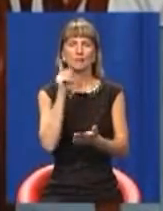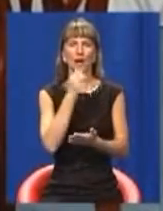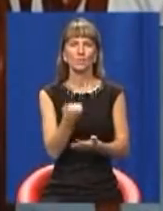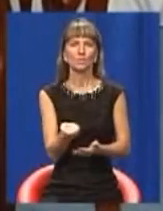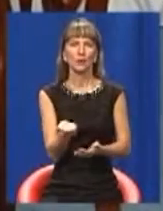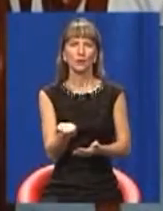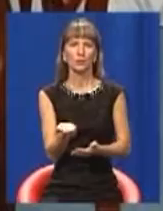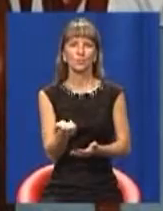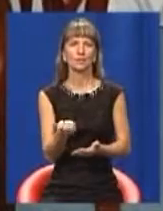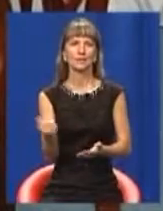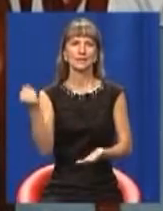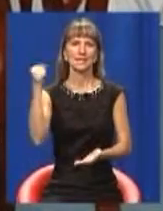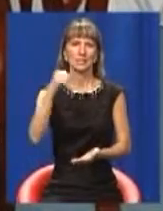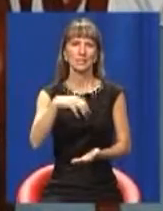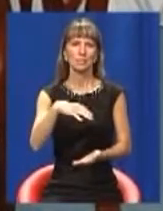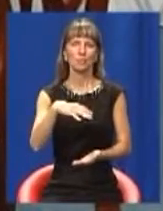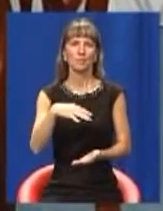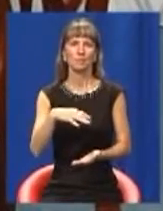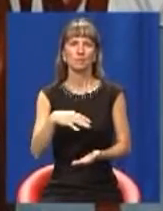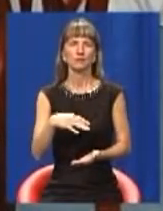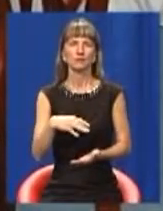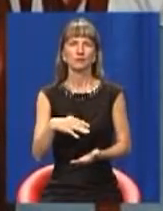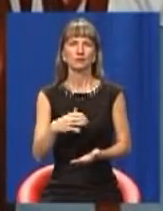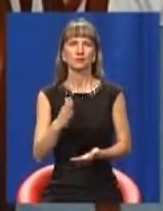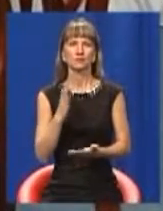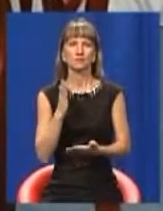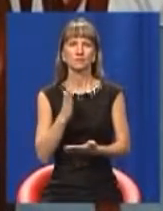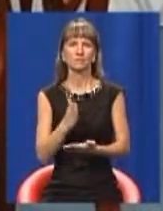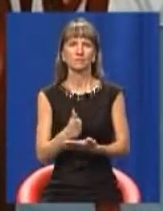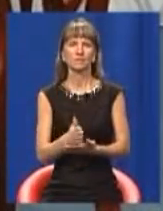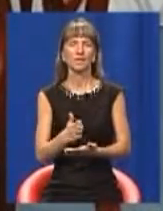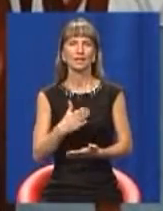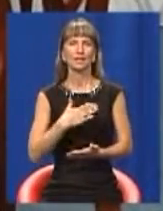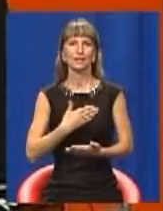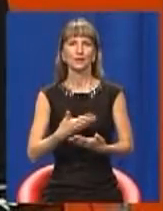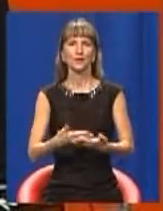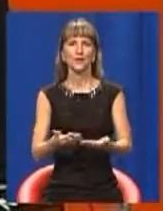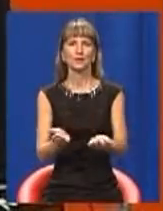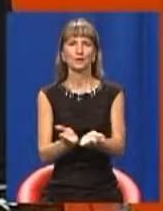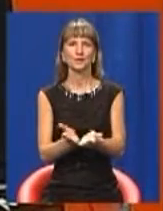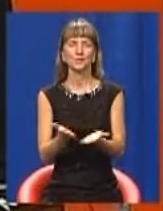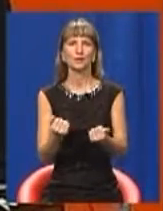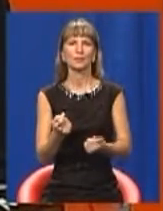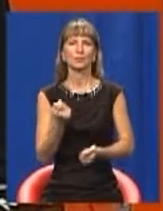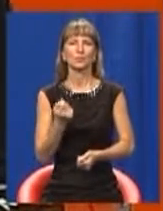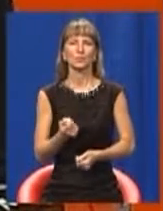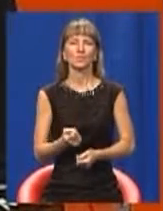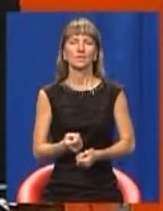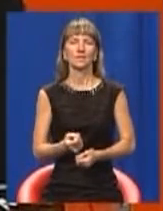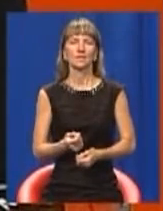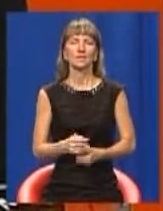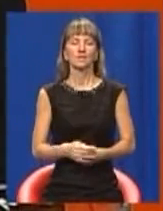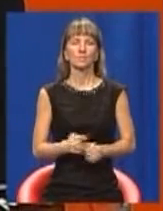жменьку мы засыпаем прямо в нашу посуду. Давай, чуть-чуть.